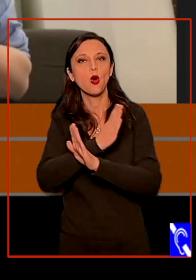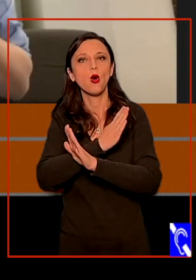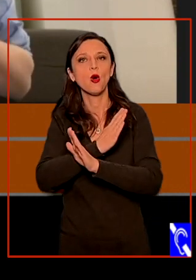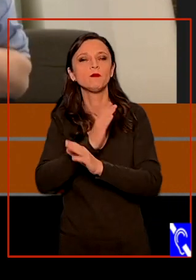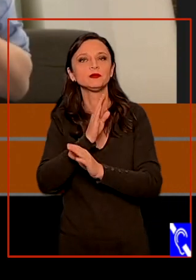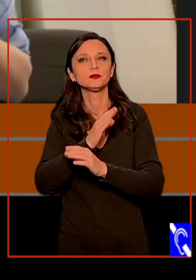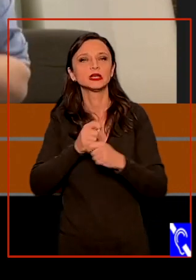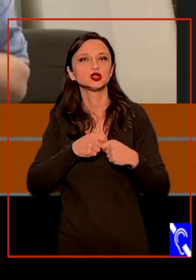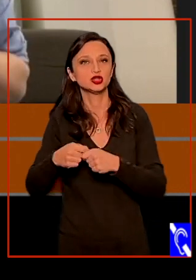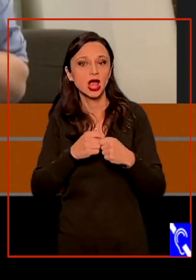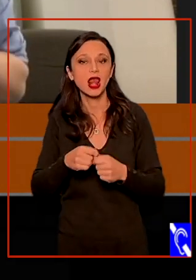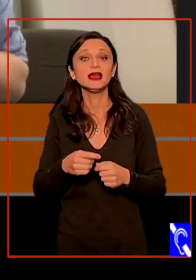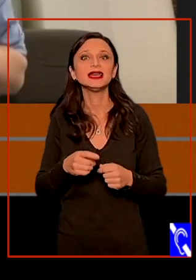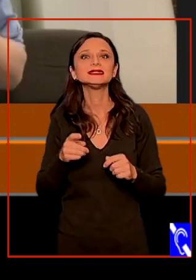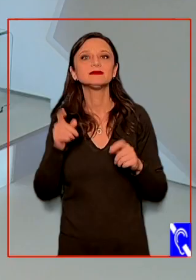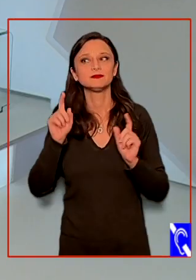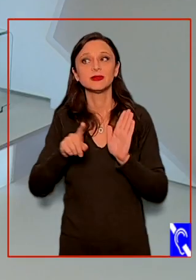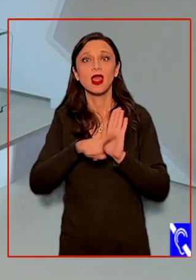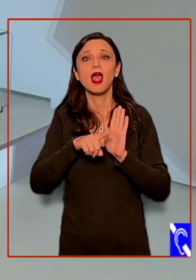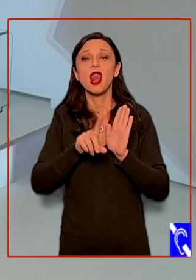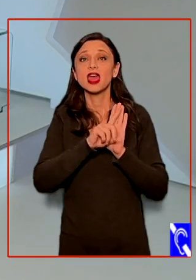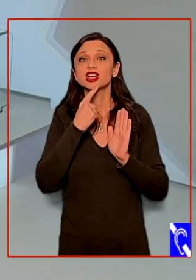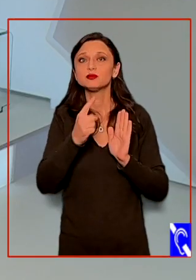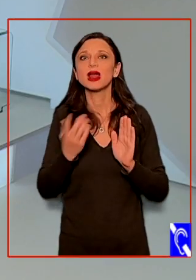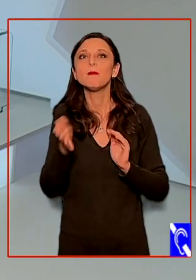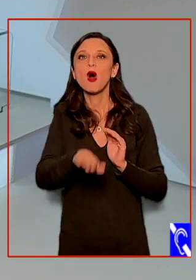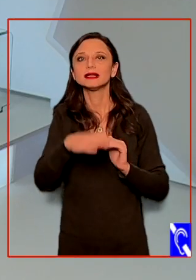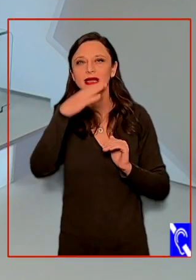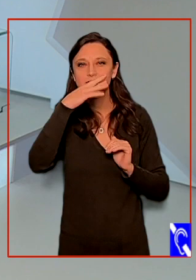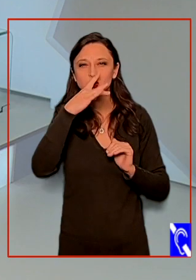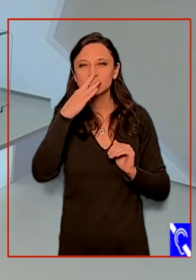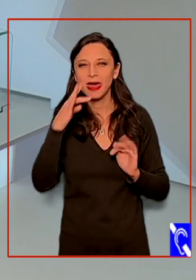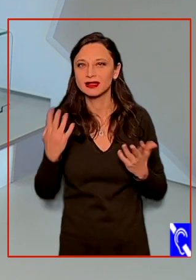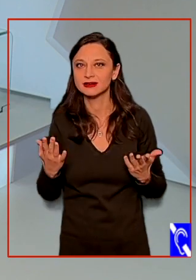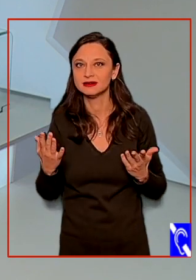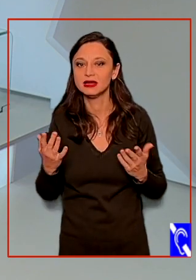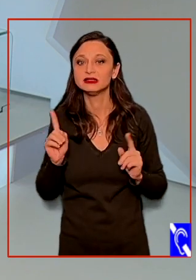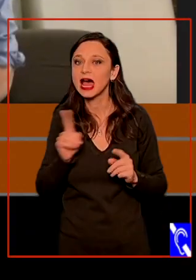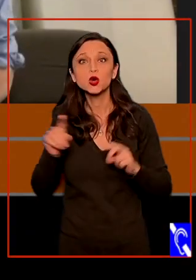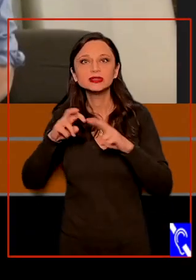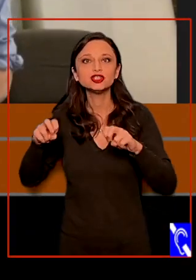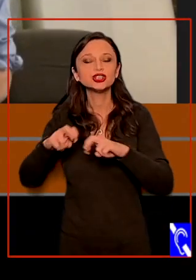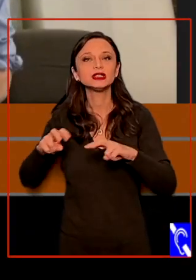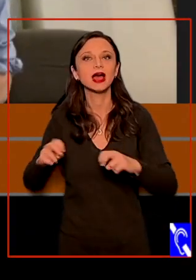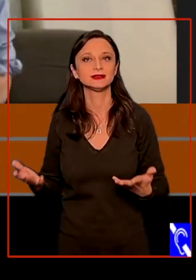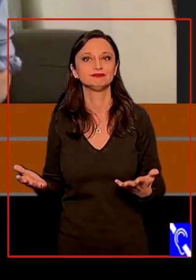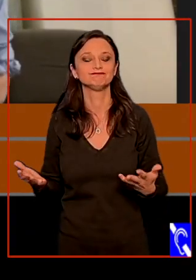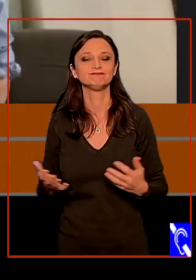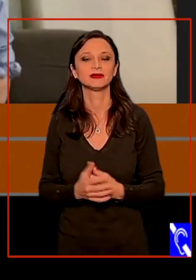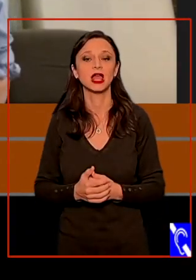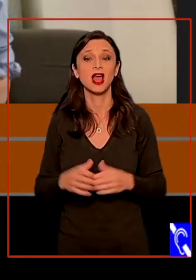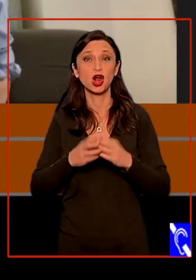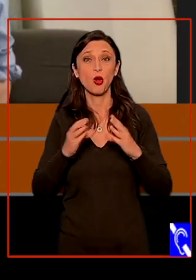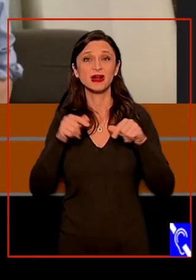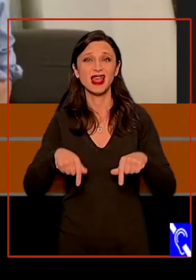considerată moarte suspectă. Da. Nu-și pune nimeni problema, iarăși este uimitor. În România sunt